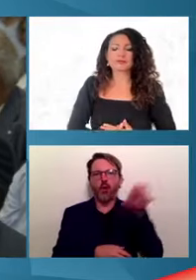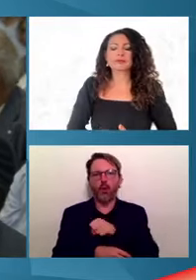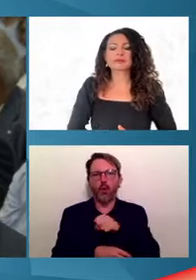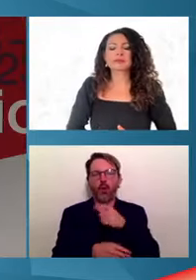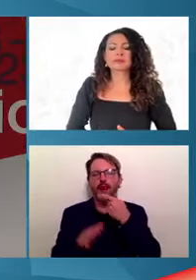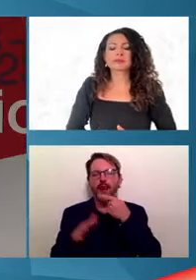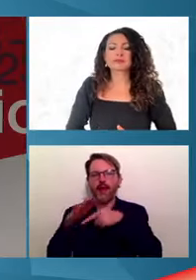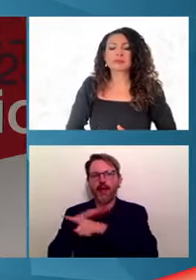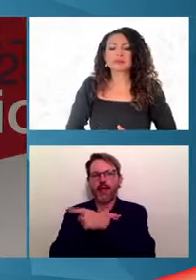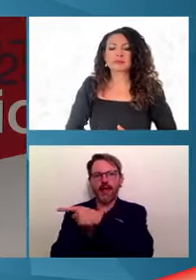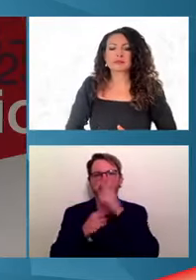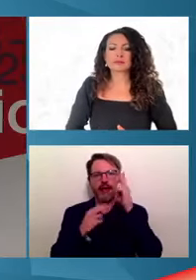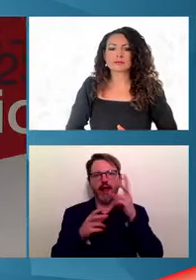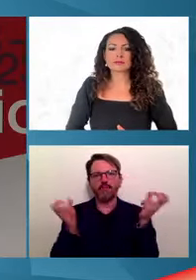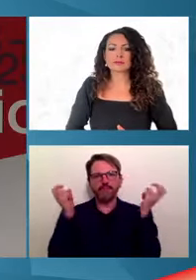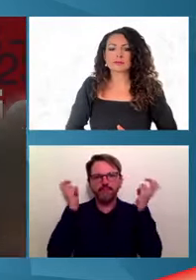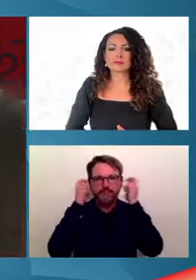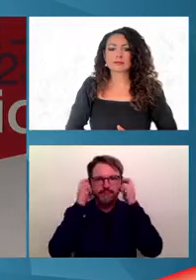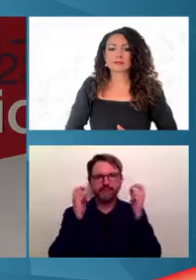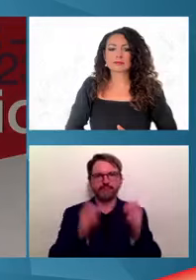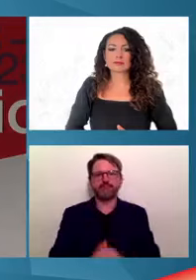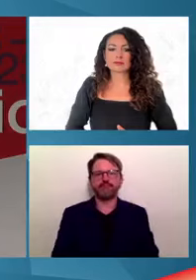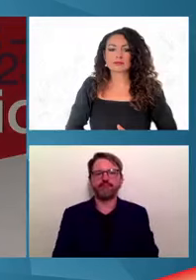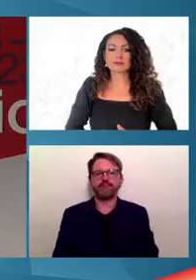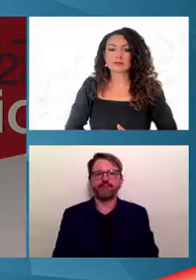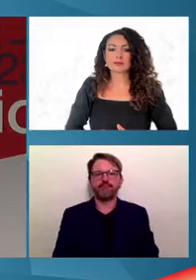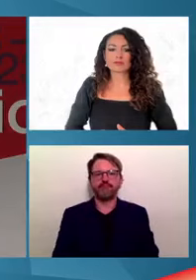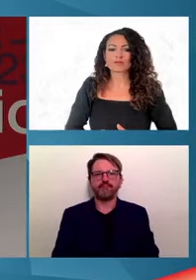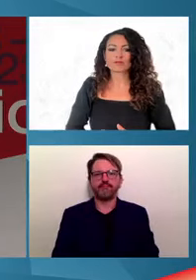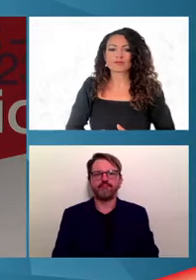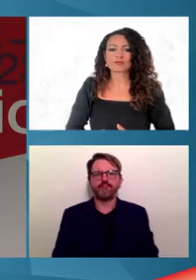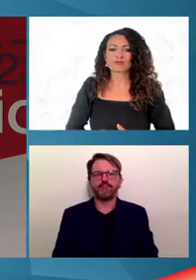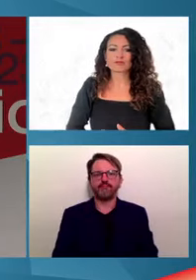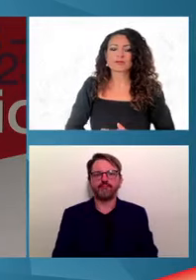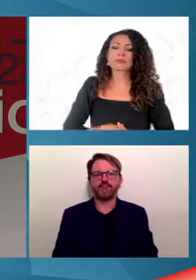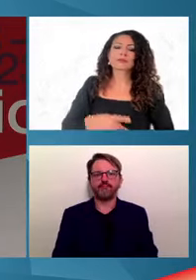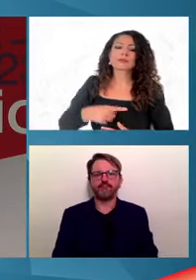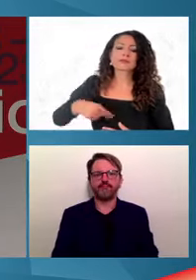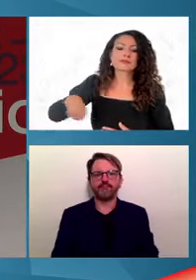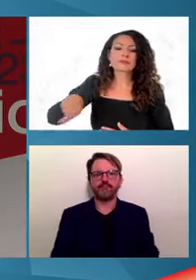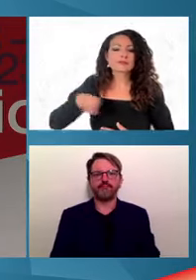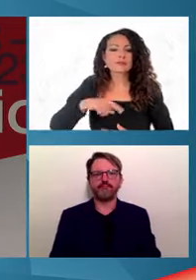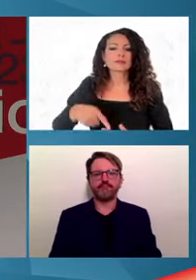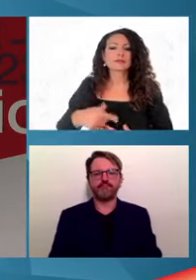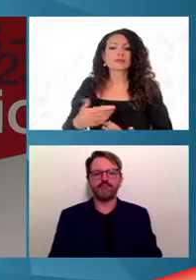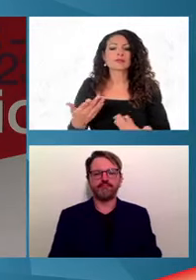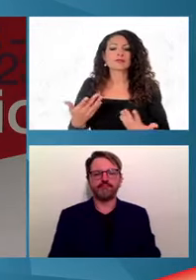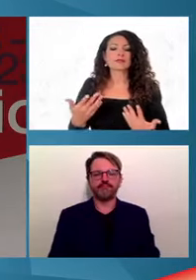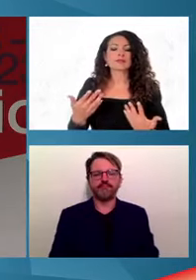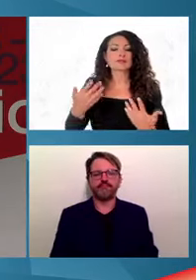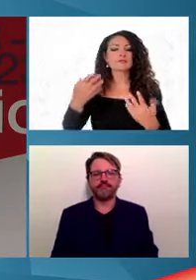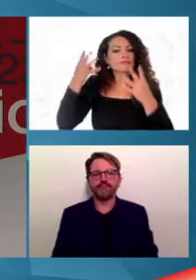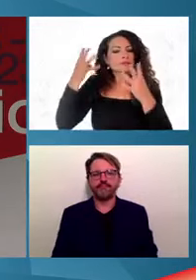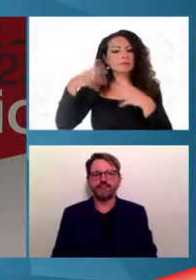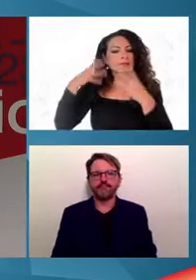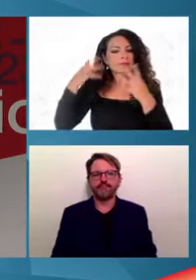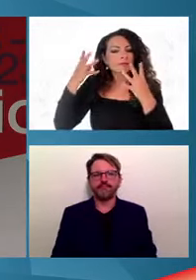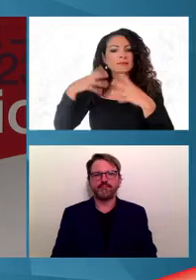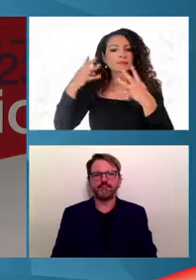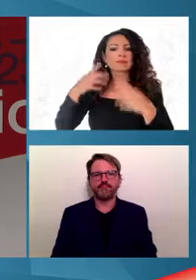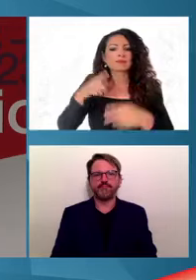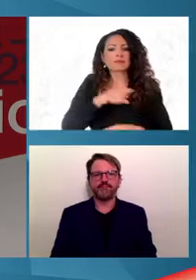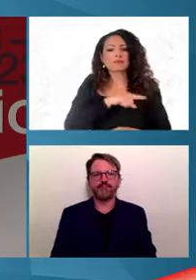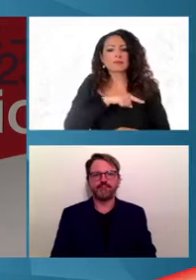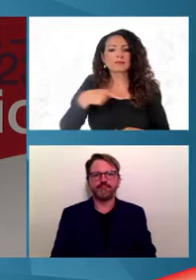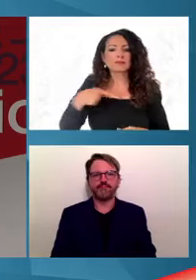Format einem solchen Moment gerecht werden könnte. Wir wollten den zeitlichen Rahmen